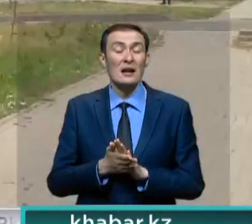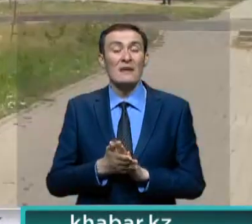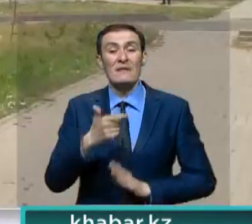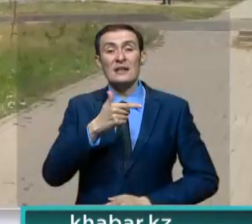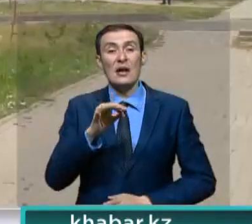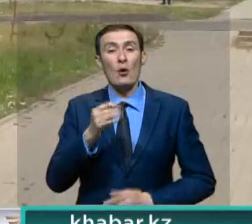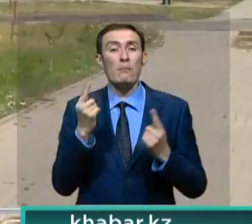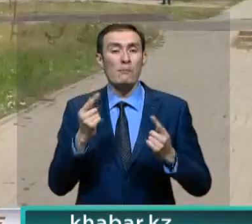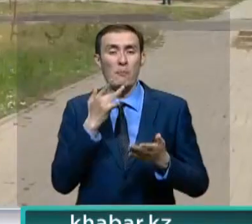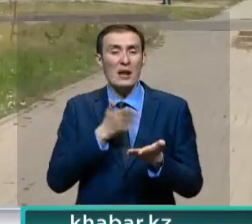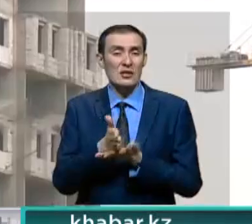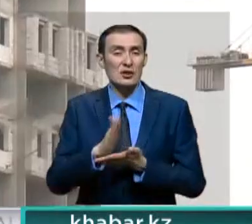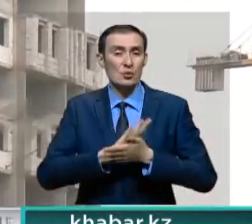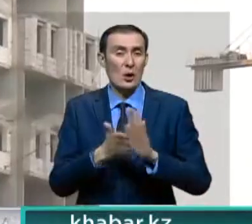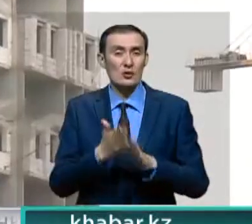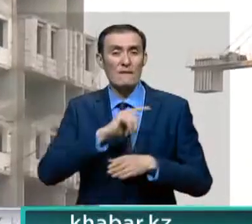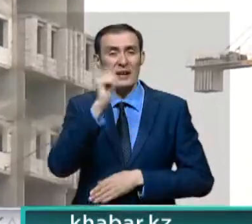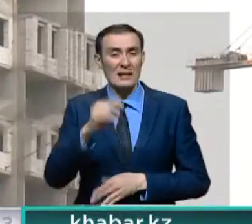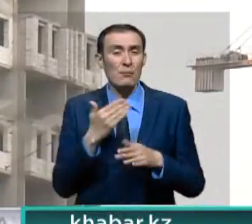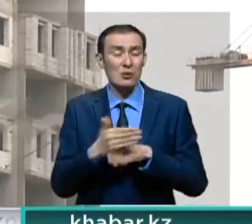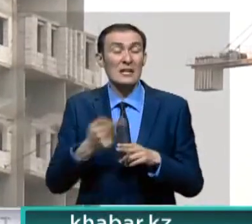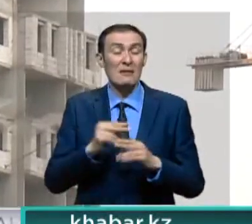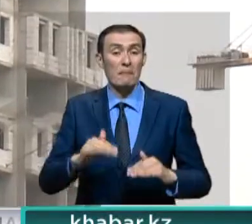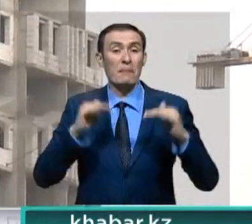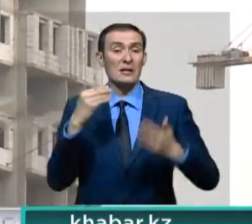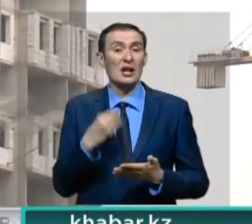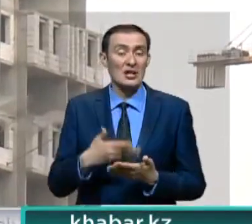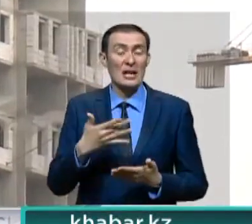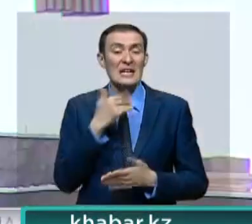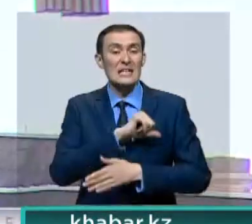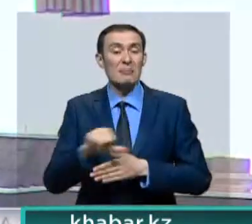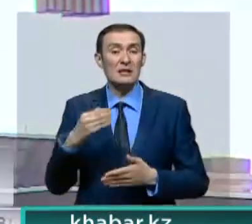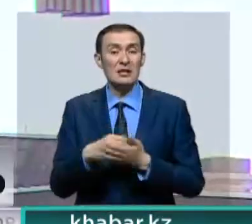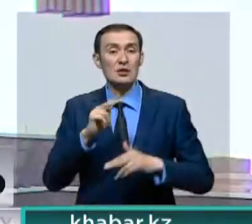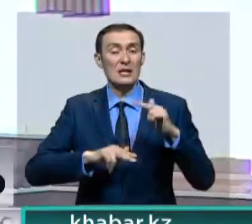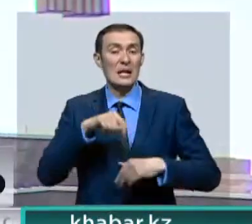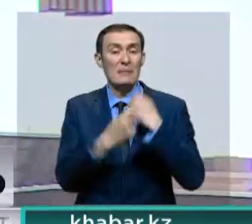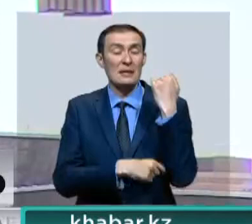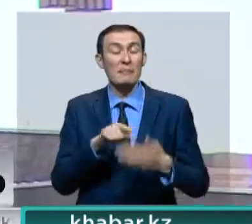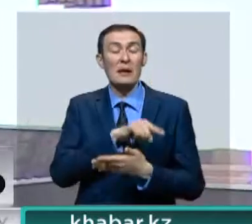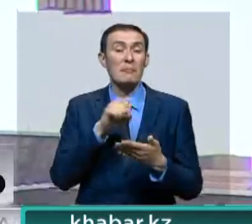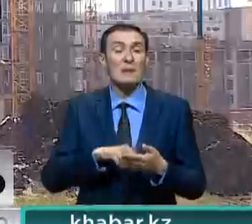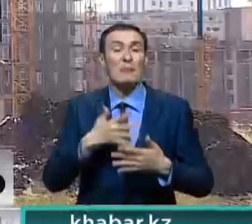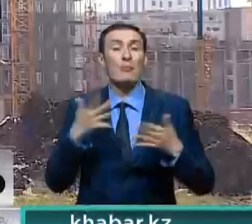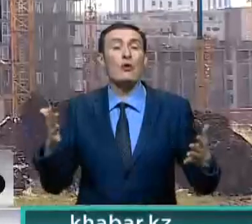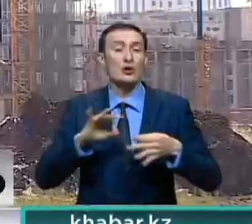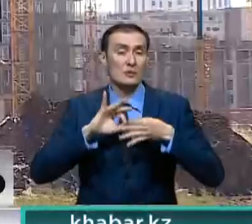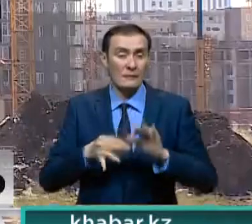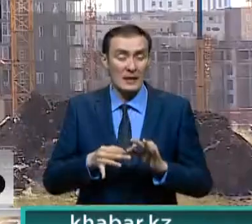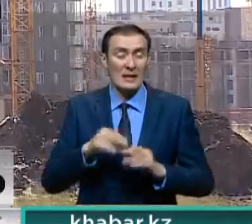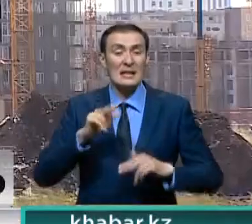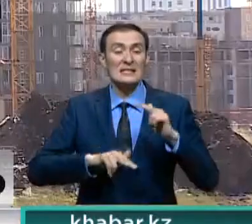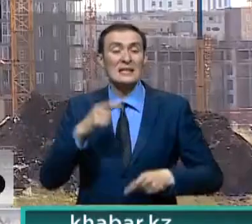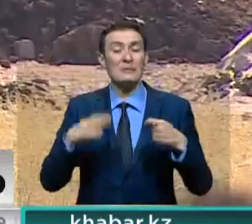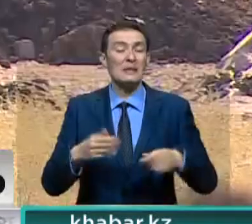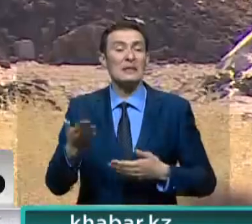не в сложившейся геополитической ситуации, из-за которой сегодня существенно подорожали импортные стройматериалы. Проблема куда глубже. На строительном рынке